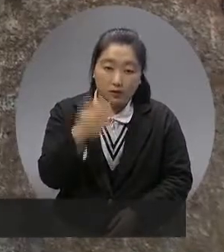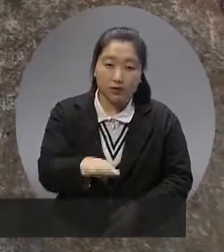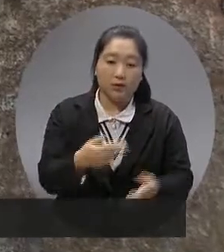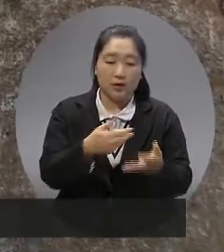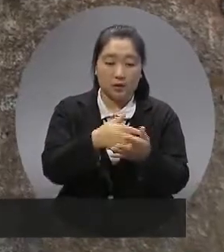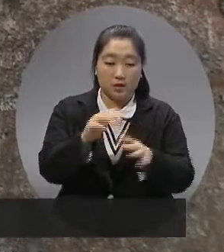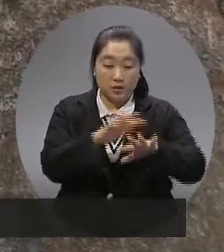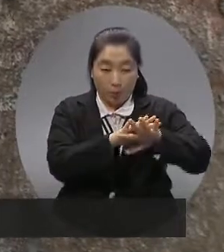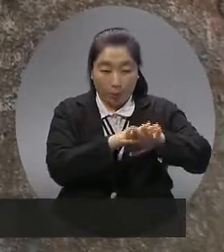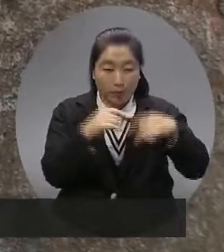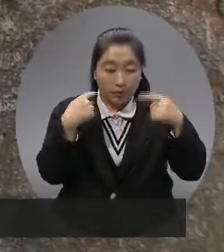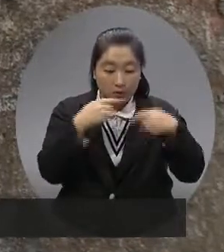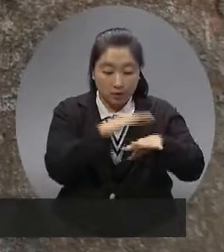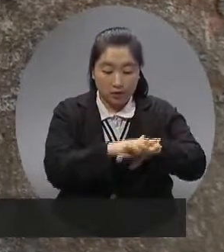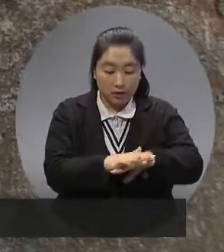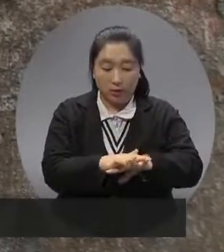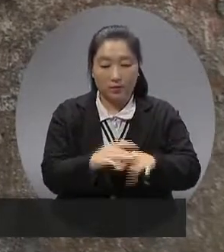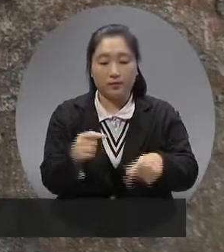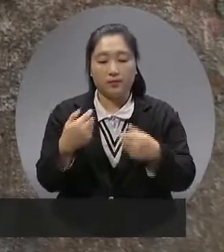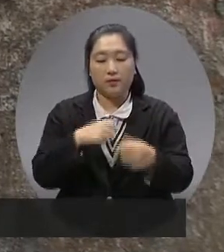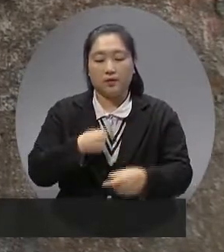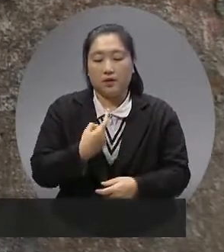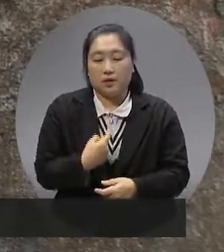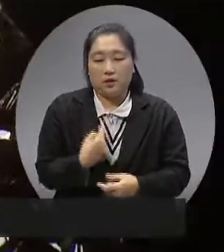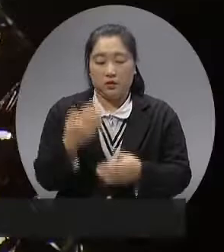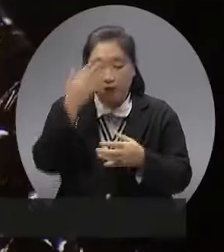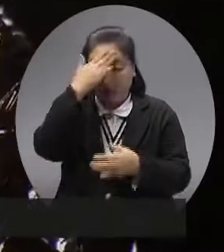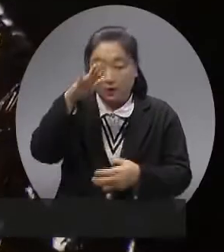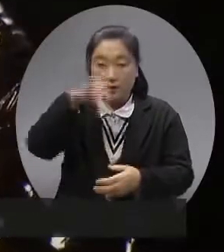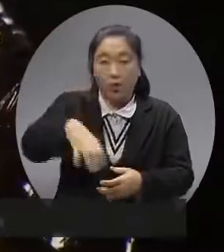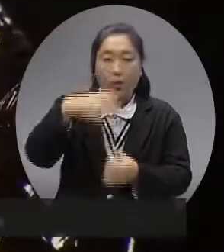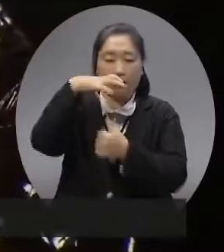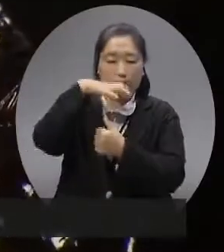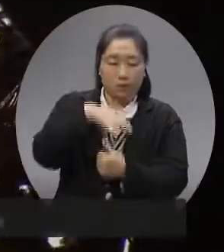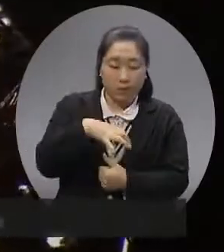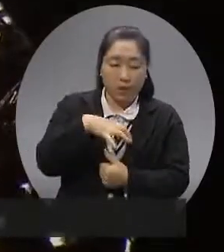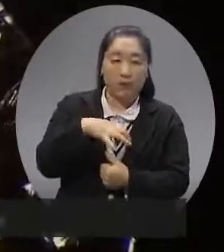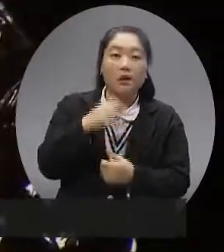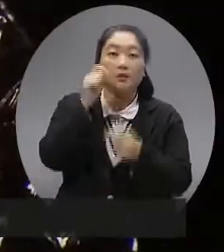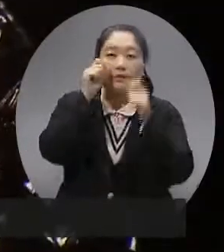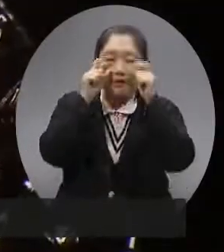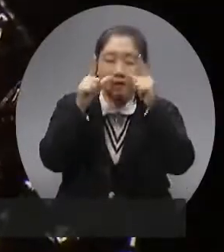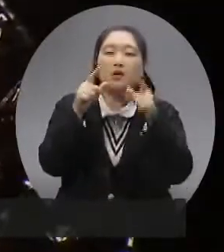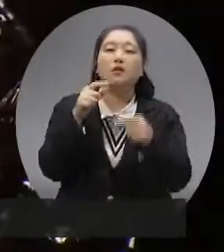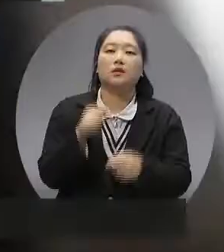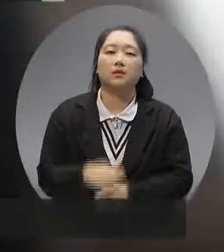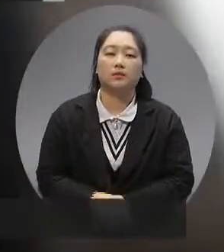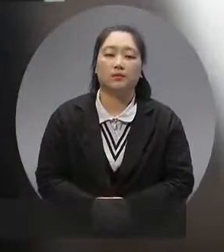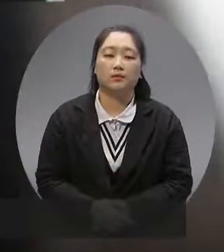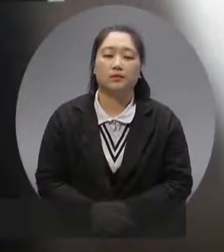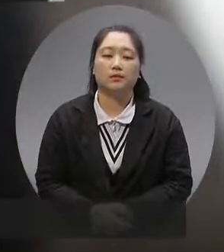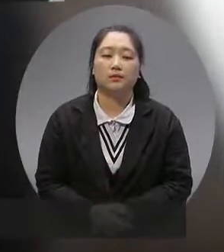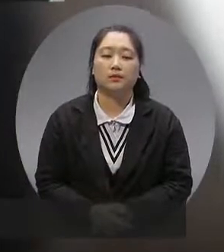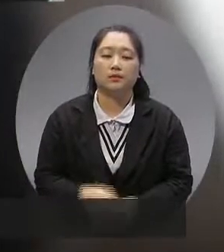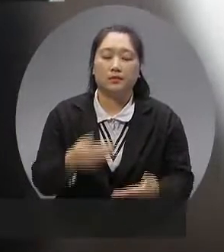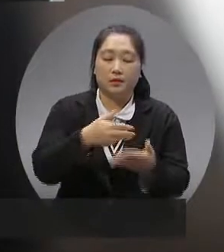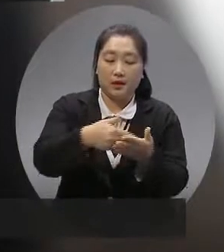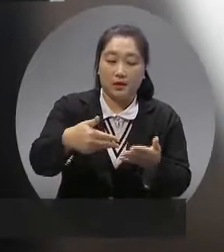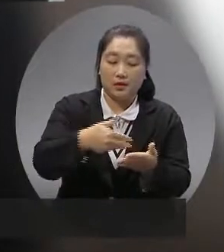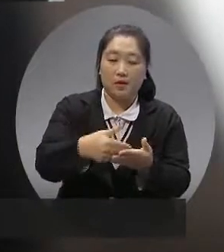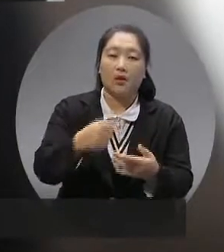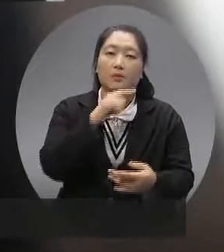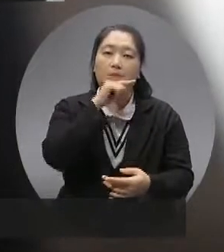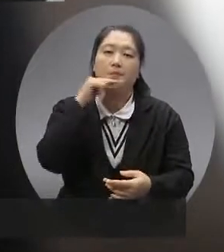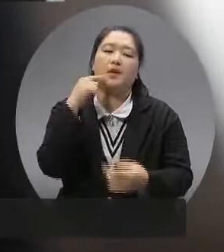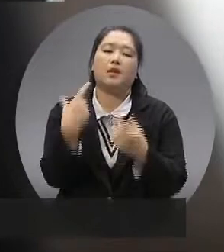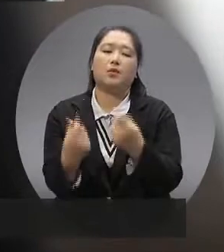길들은 스스로를 낯선 공간에 고립시키는 수행이자 깨어있음 그 자체가 됐습니다. 드로잉은 혈액과